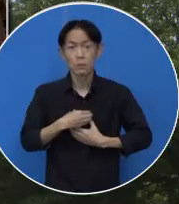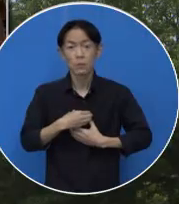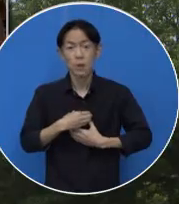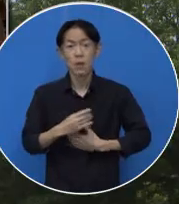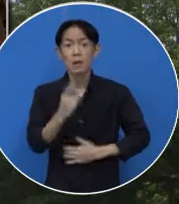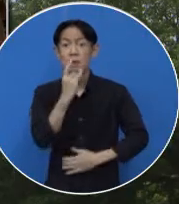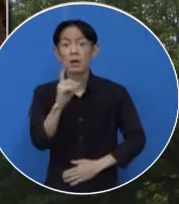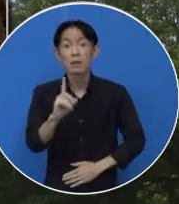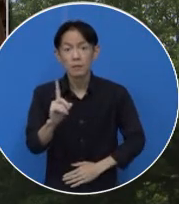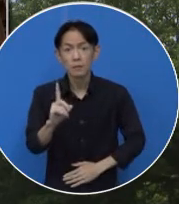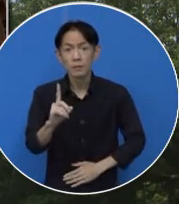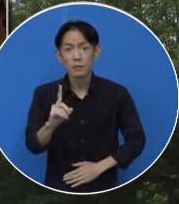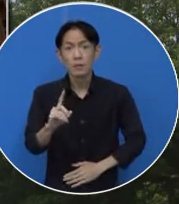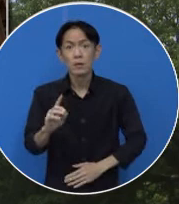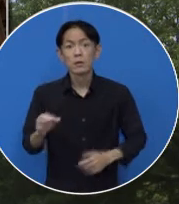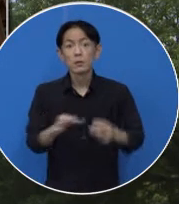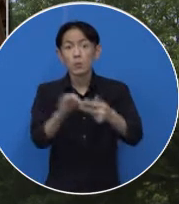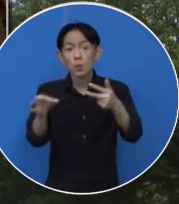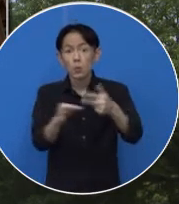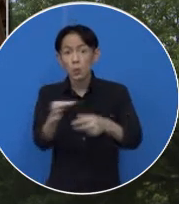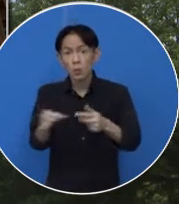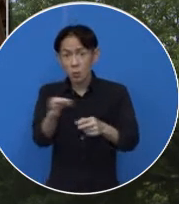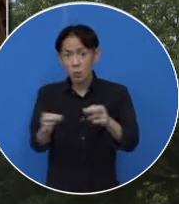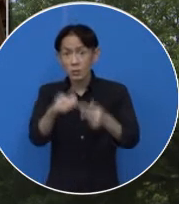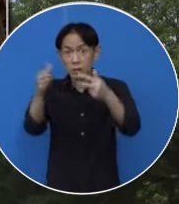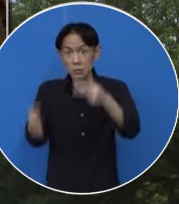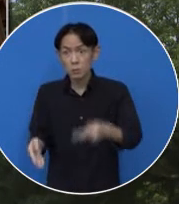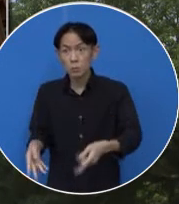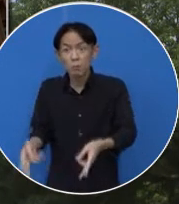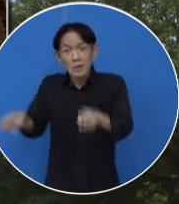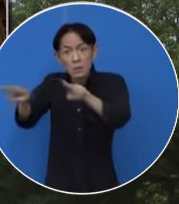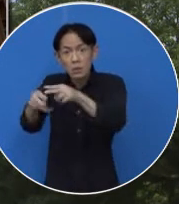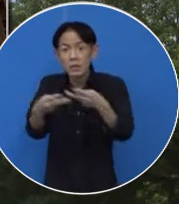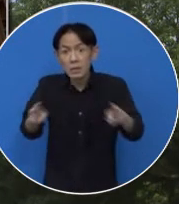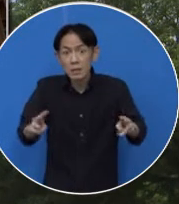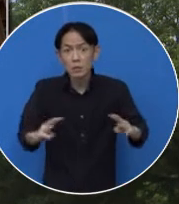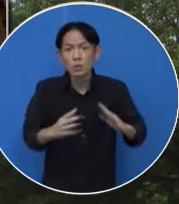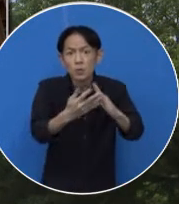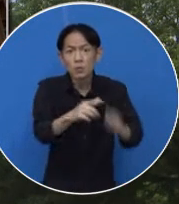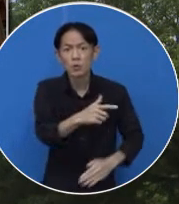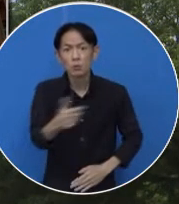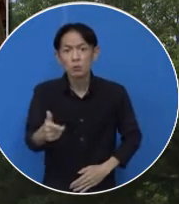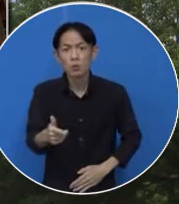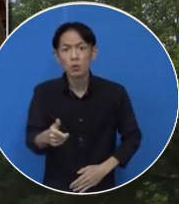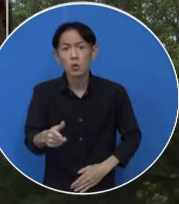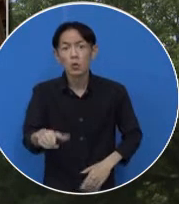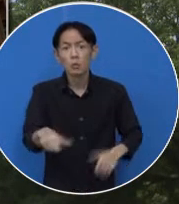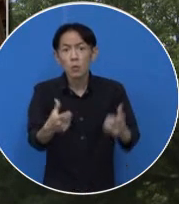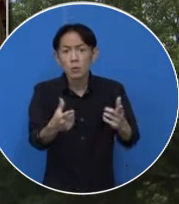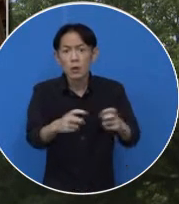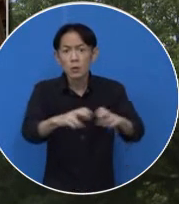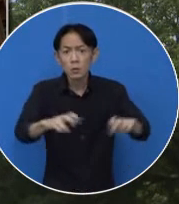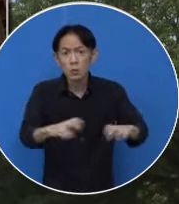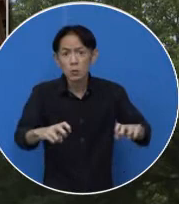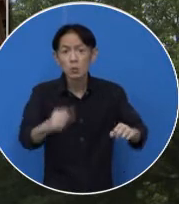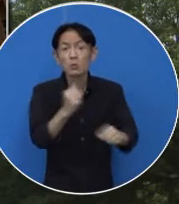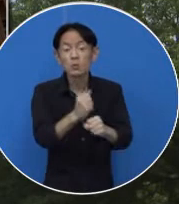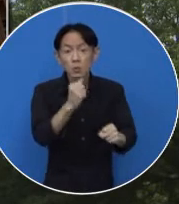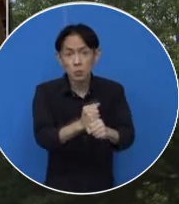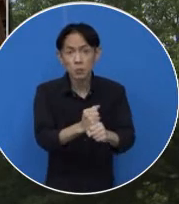そこで期待されるのが商業施設などの中高層ビルや非住宅建築物で木材の需要を生み出す